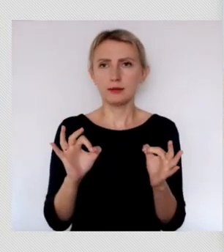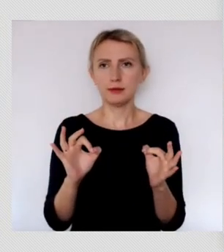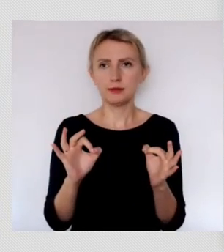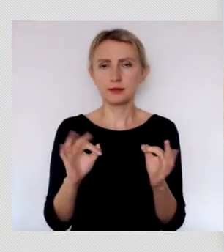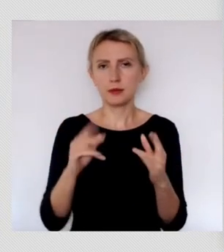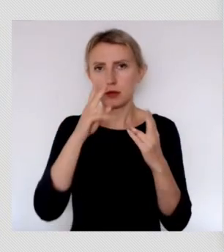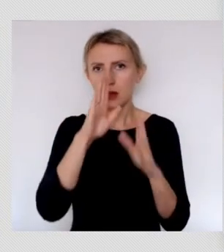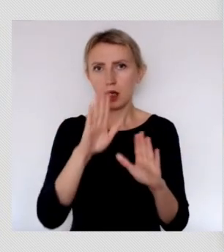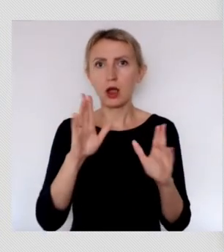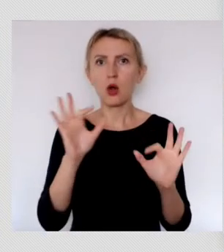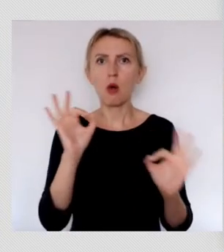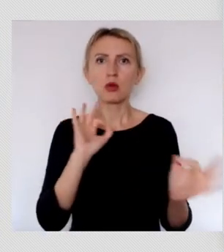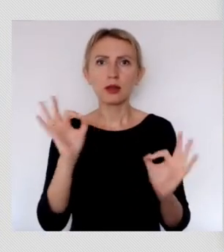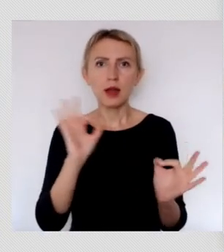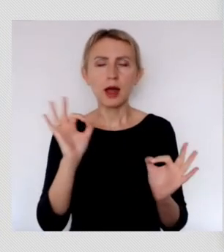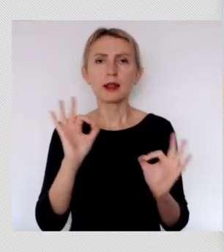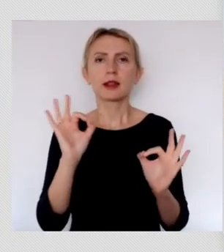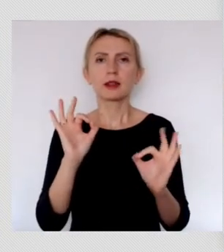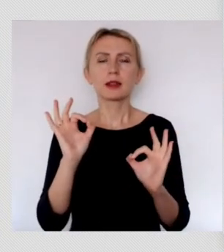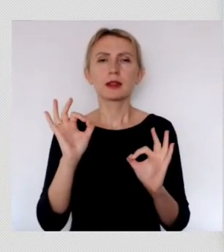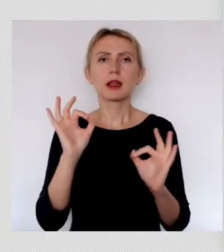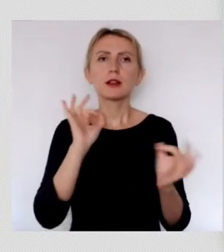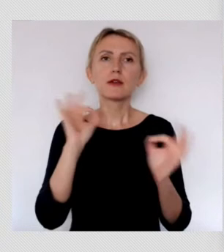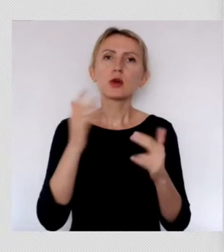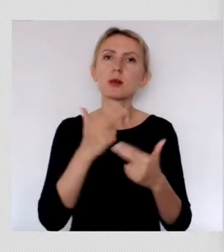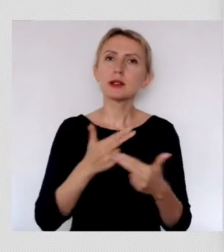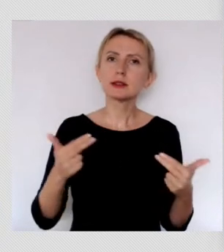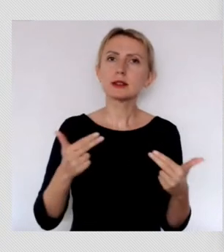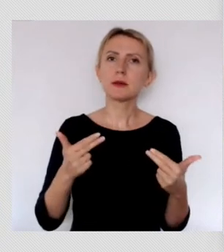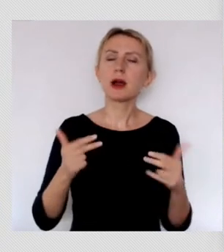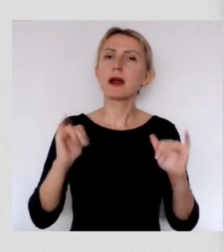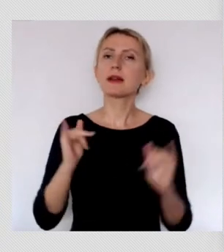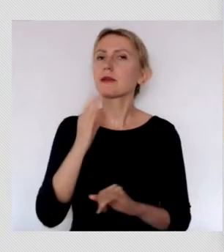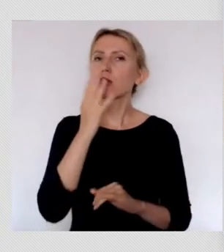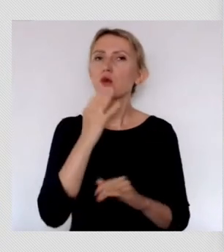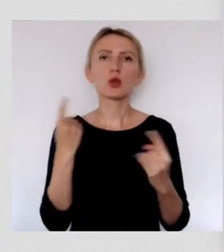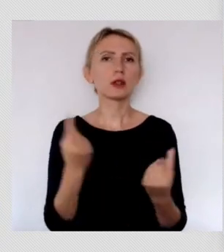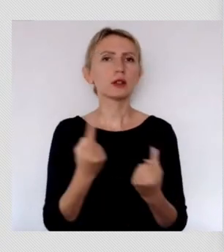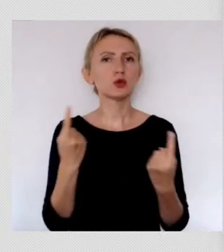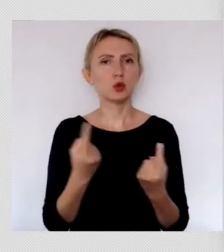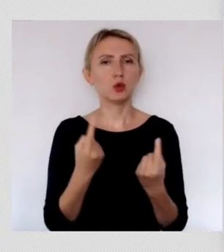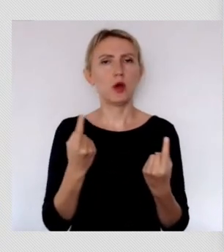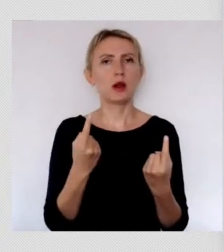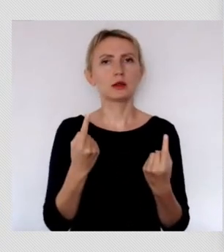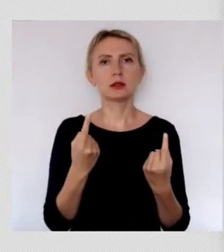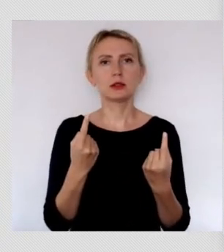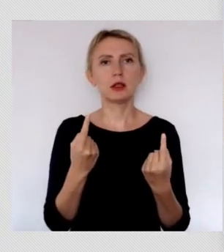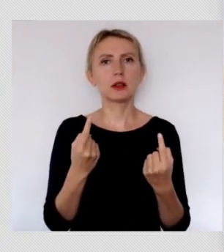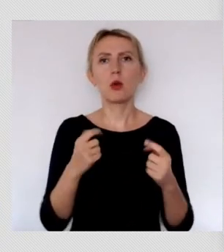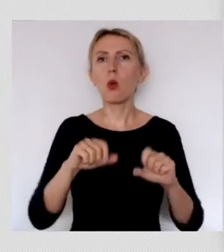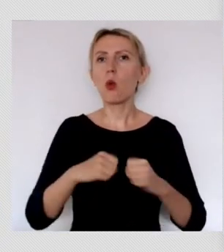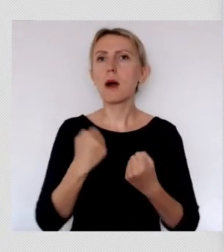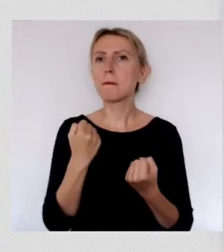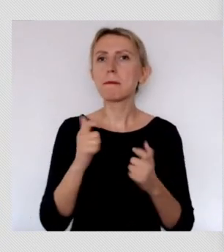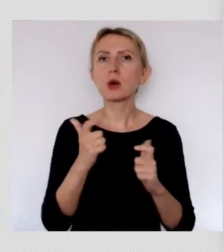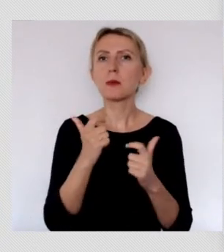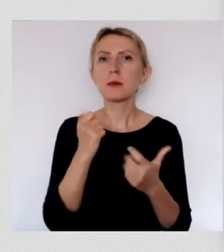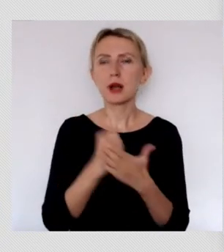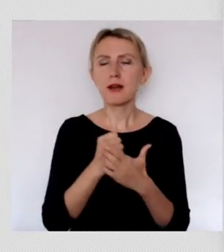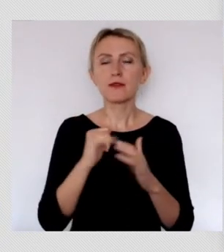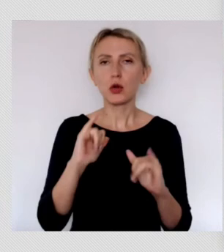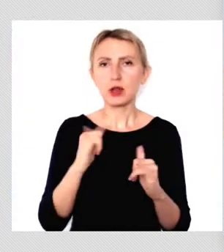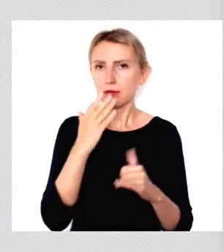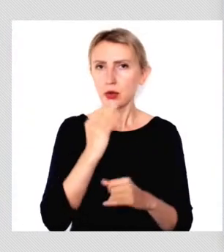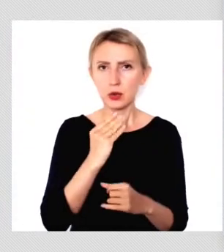się komunikaty, przedstawia się informacje na temat tego, jak wygląda sytuacja, jakie naruszenia mają miejsce, to wtedy